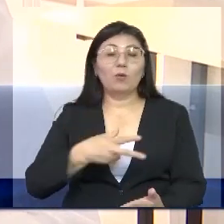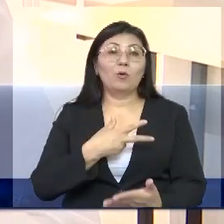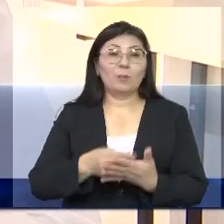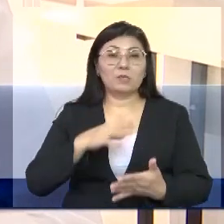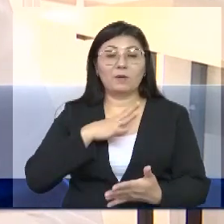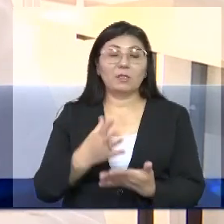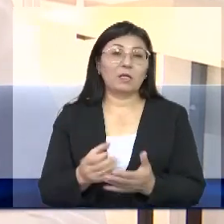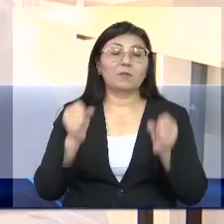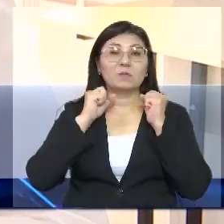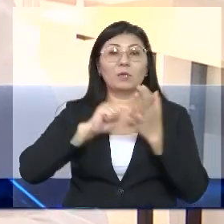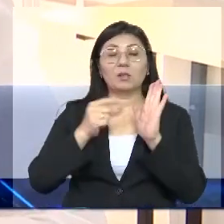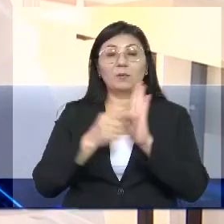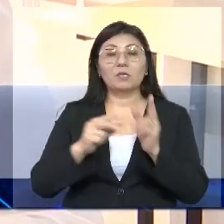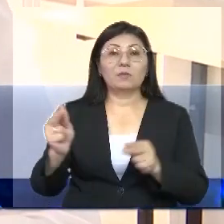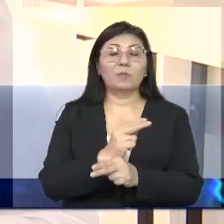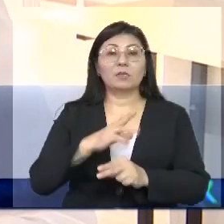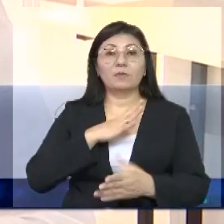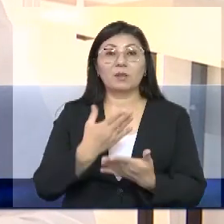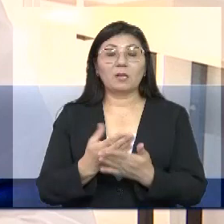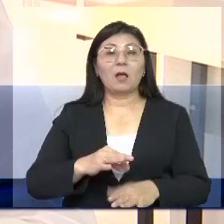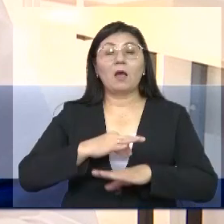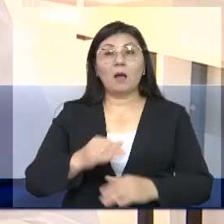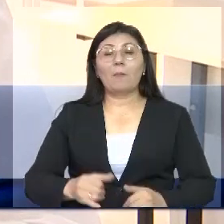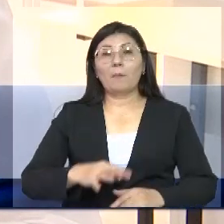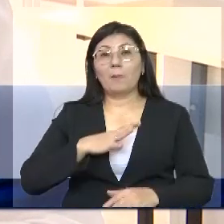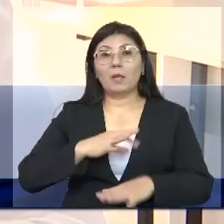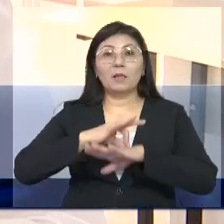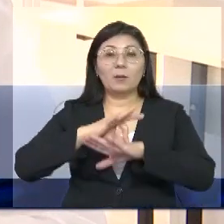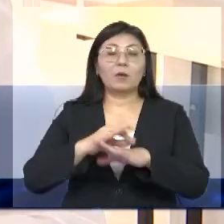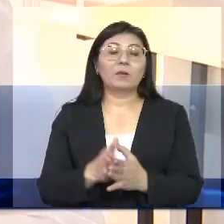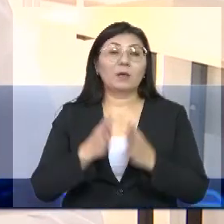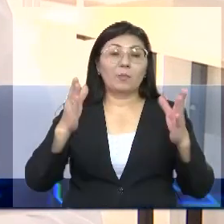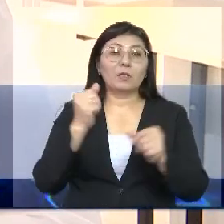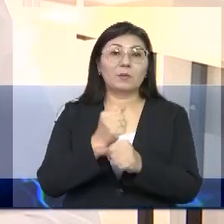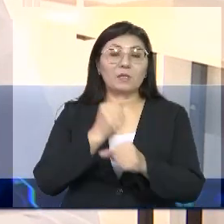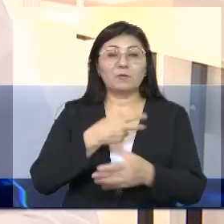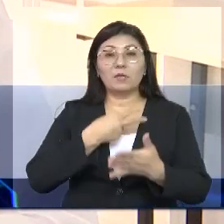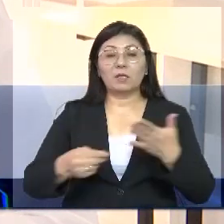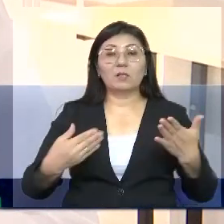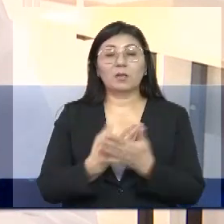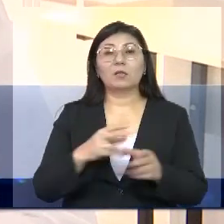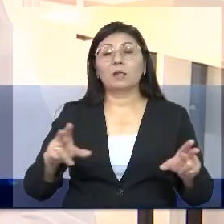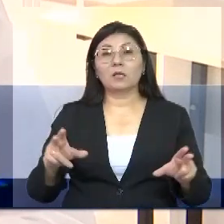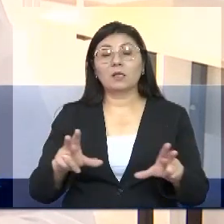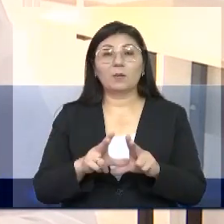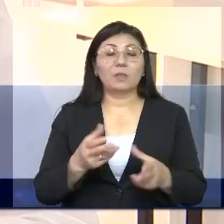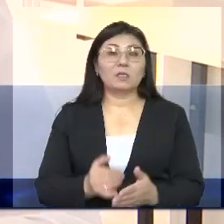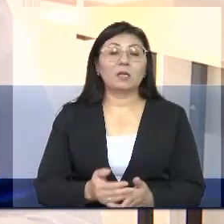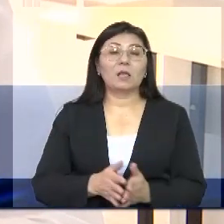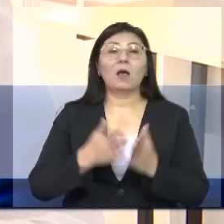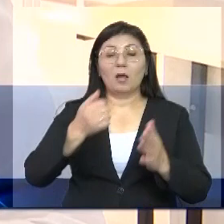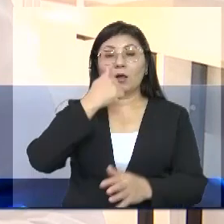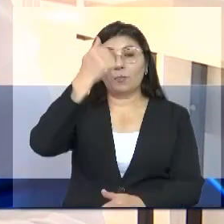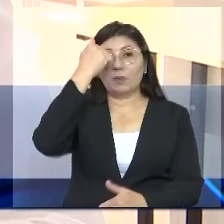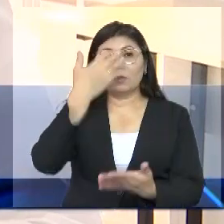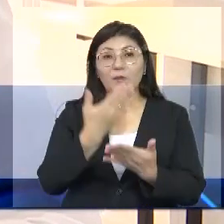работы в спортивном зале важно отметить что Была проведена большая модернизация закуплено новая мебель за это огромная благодарность